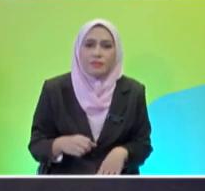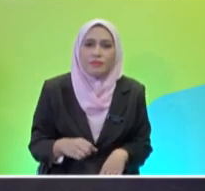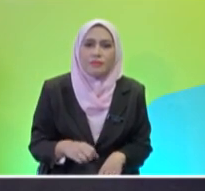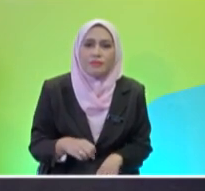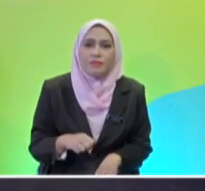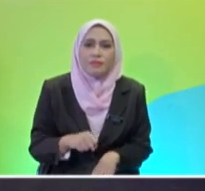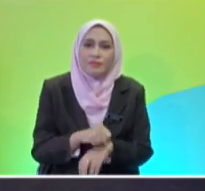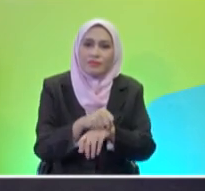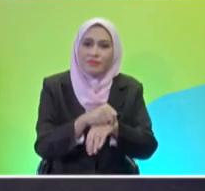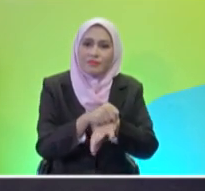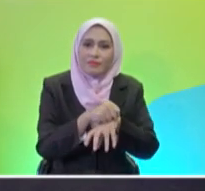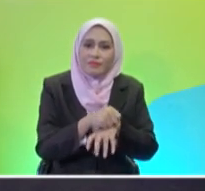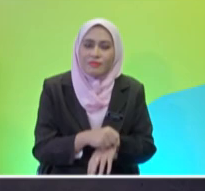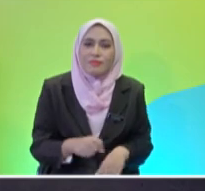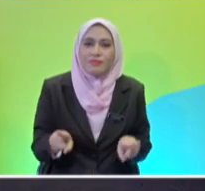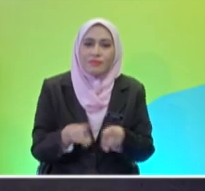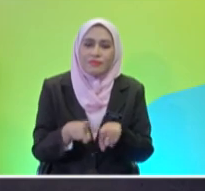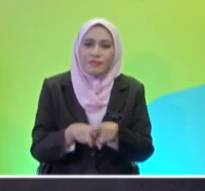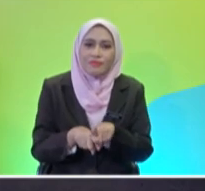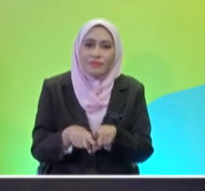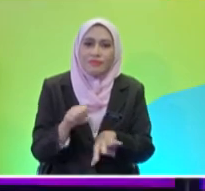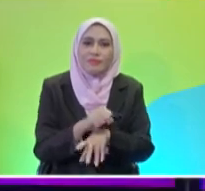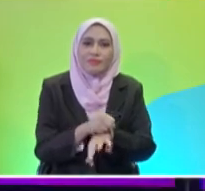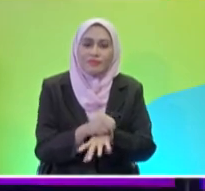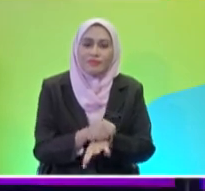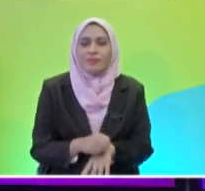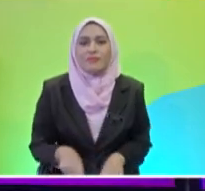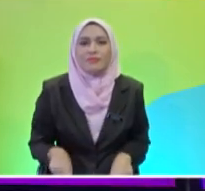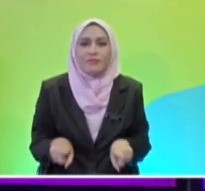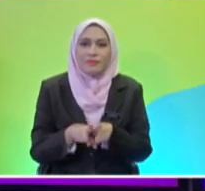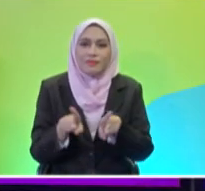semut pandai. Kita bagi tepukan sikit dekat kakak Ria kita.